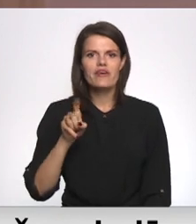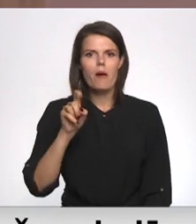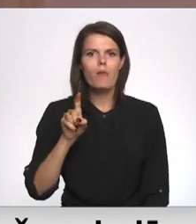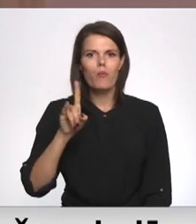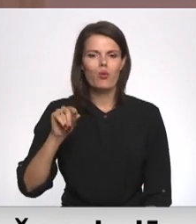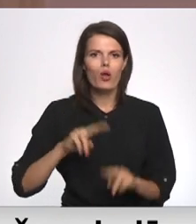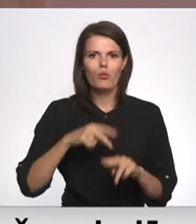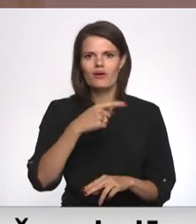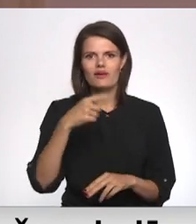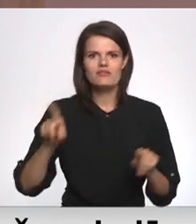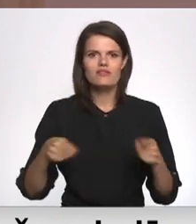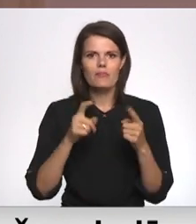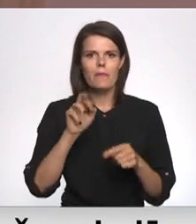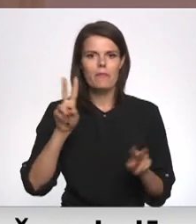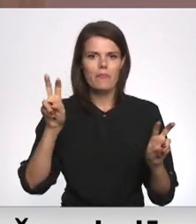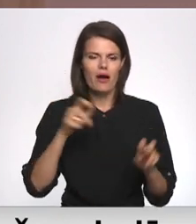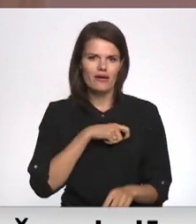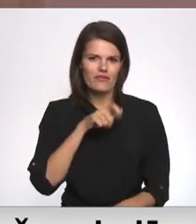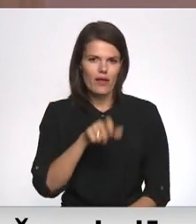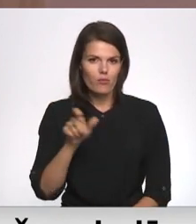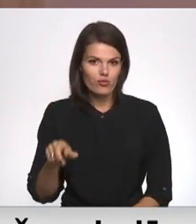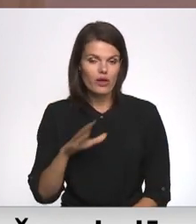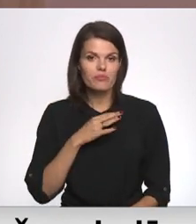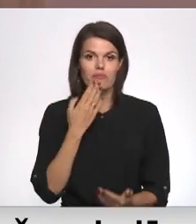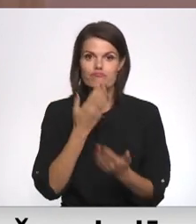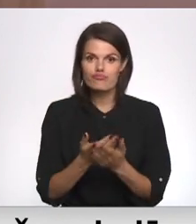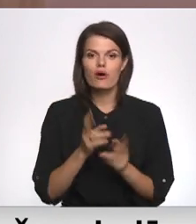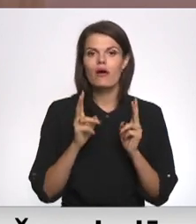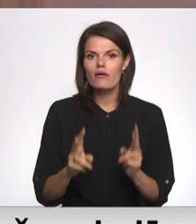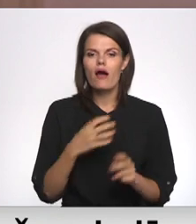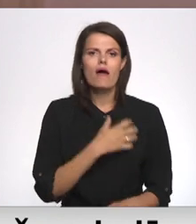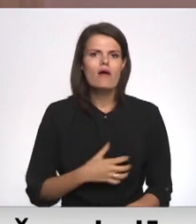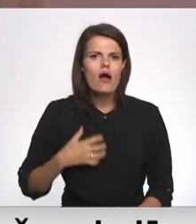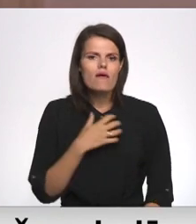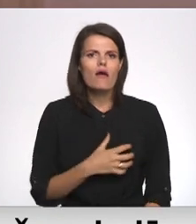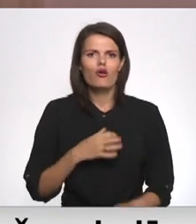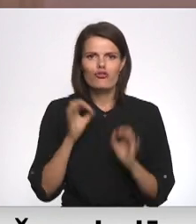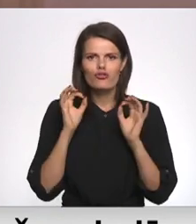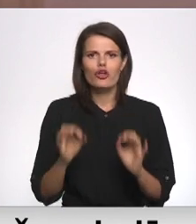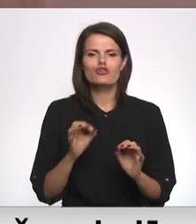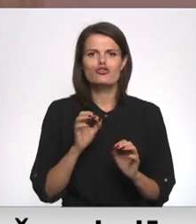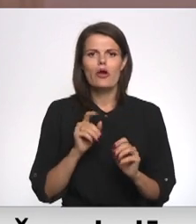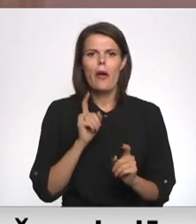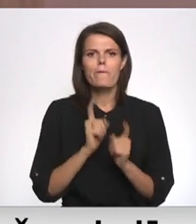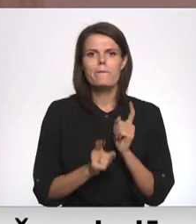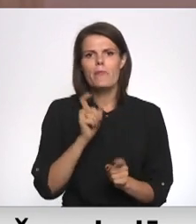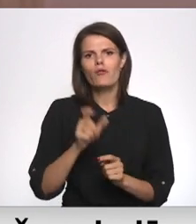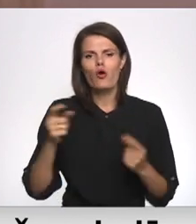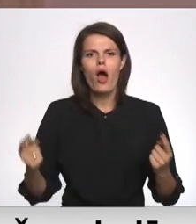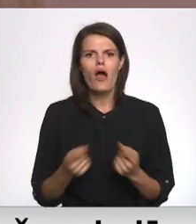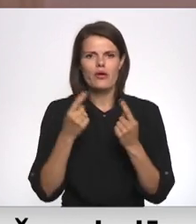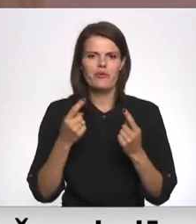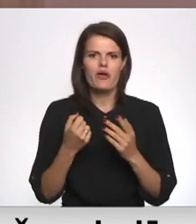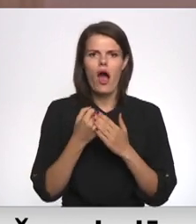jāsaka, attīstībai par deputātiem, proti, ka ir nepieciešams tieši šis pedagoģiski adaptīvais